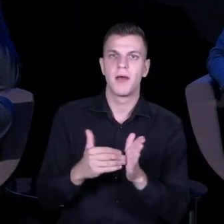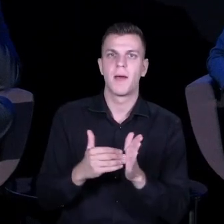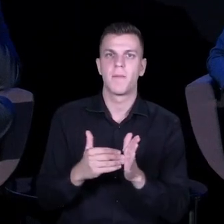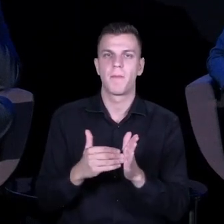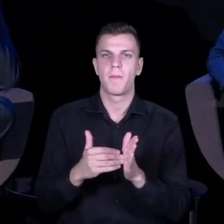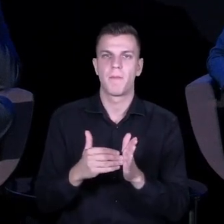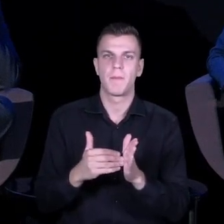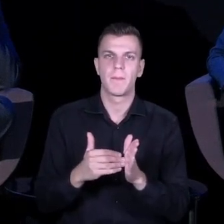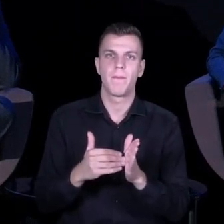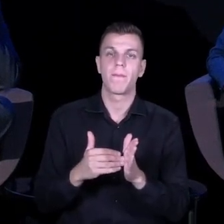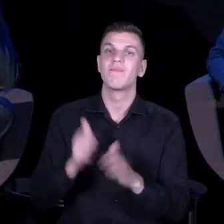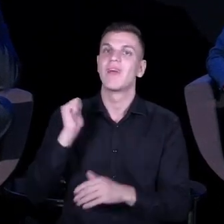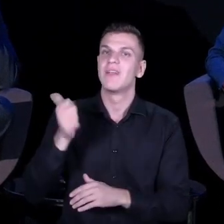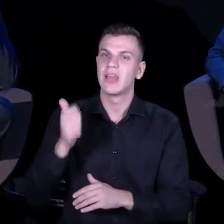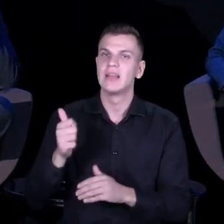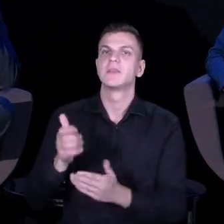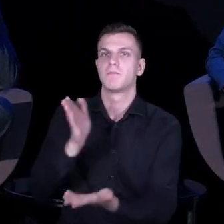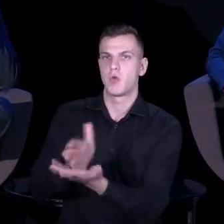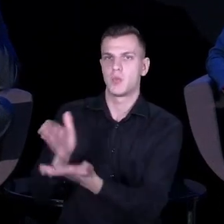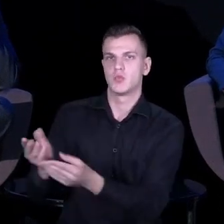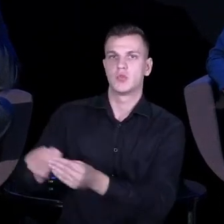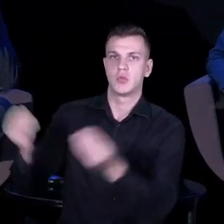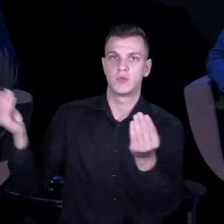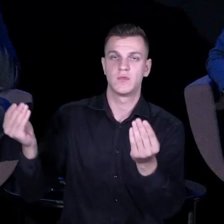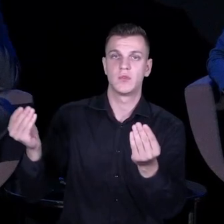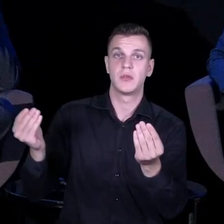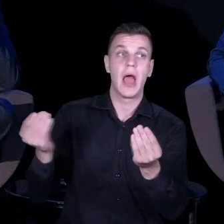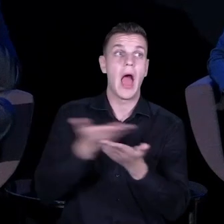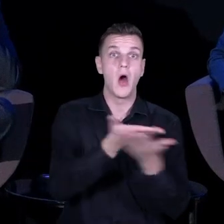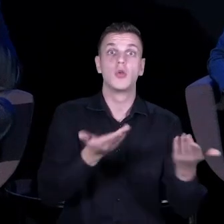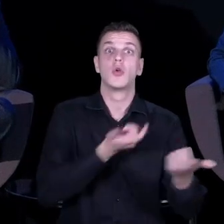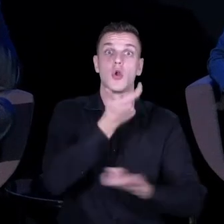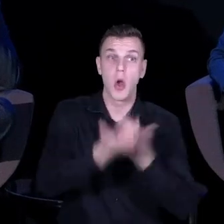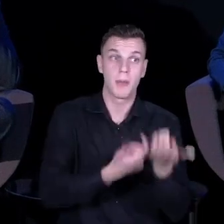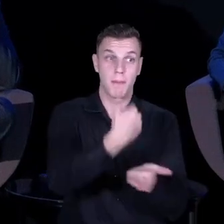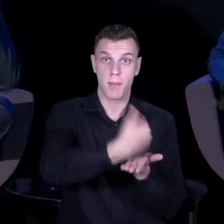budowania tego rodzaju kompetencji. To zaangażowanie tylko pokazuje, że tak faktycznie jest.